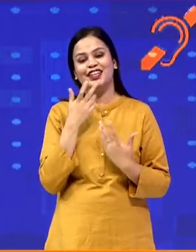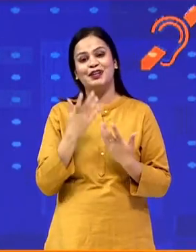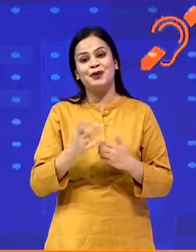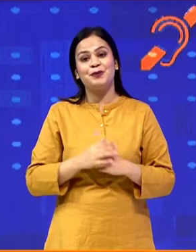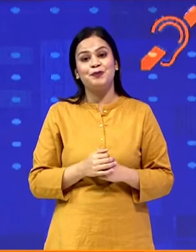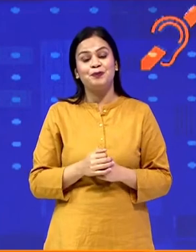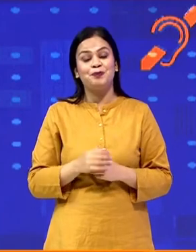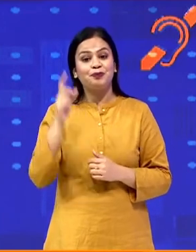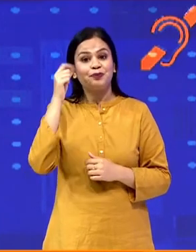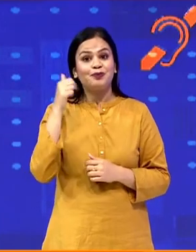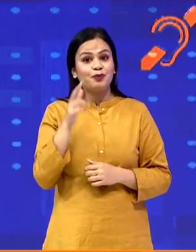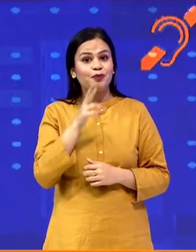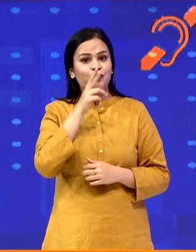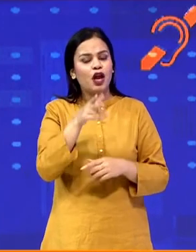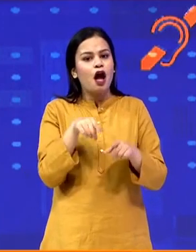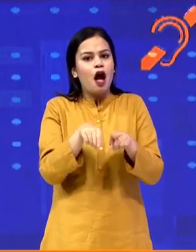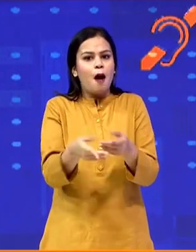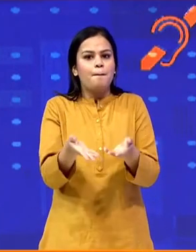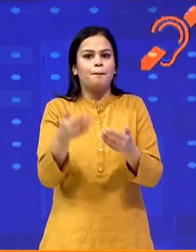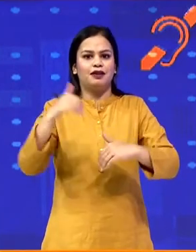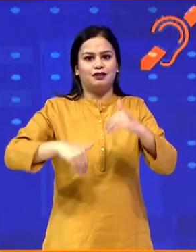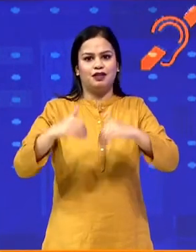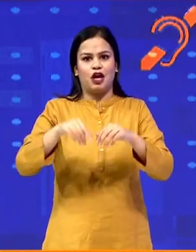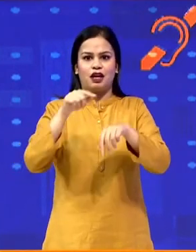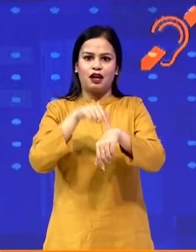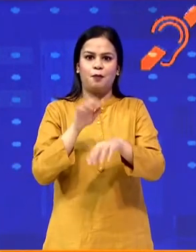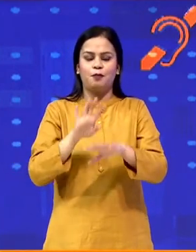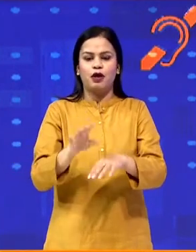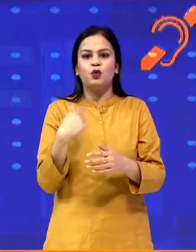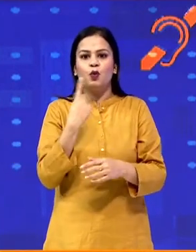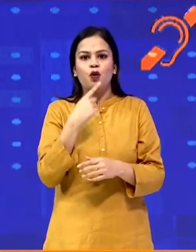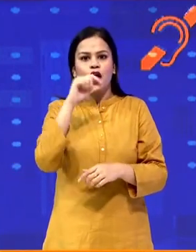आजकल हिंदू की जरूर पड़ती है